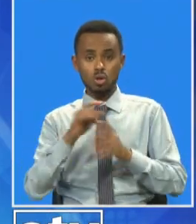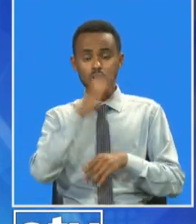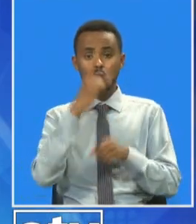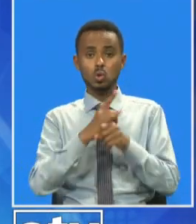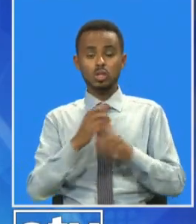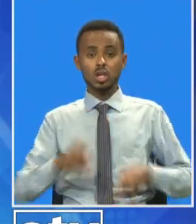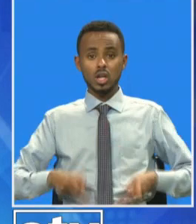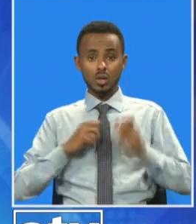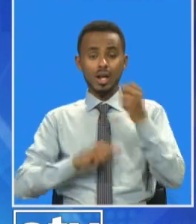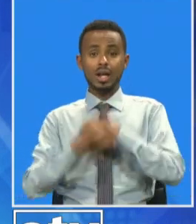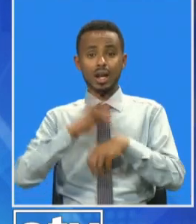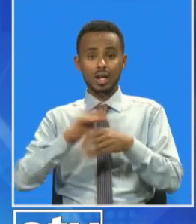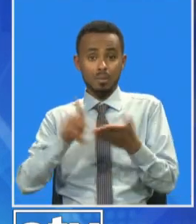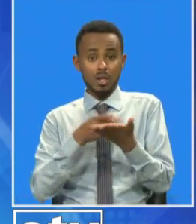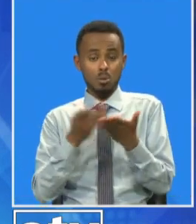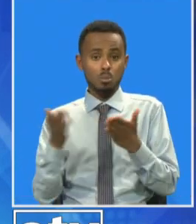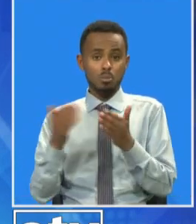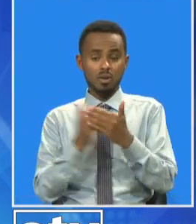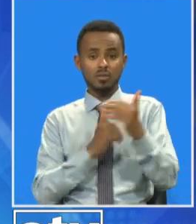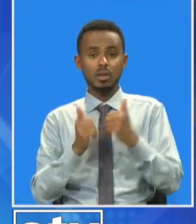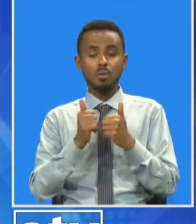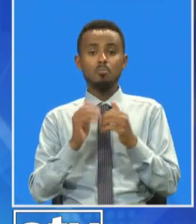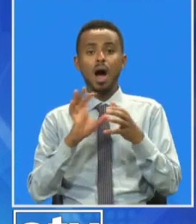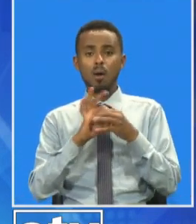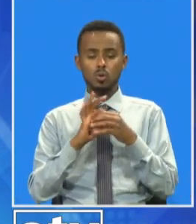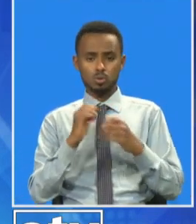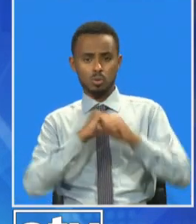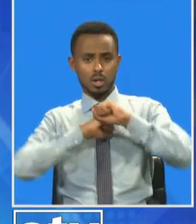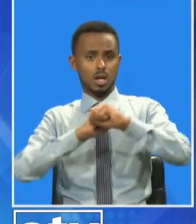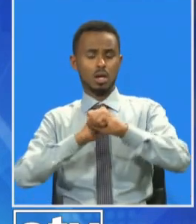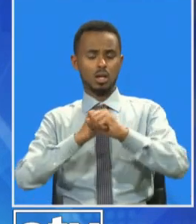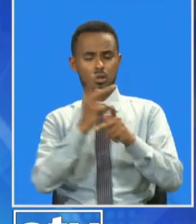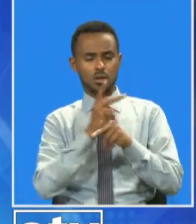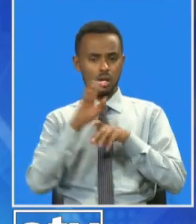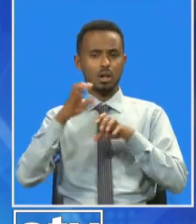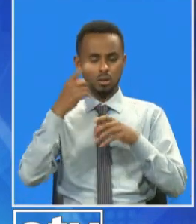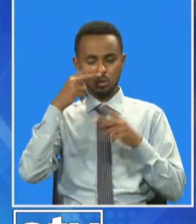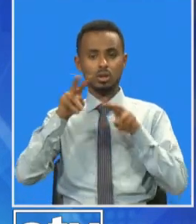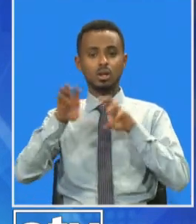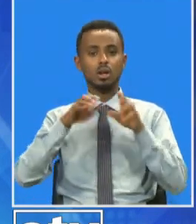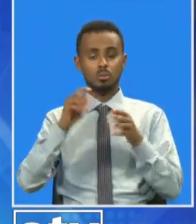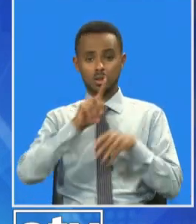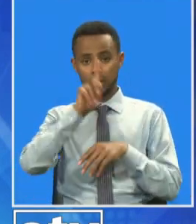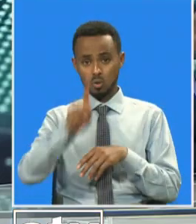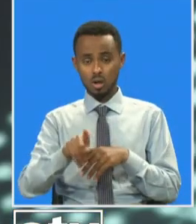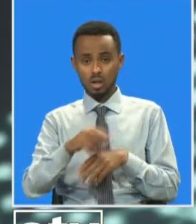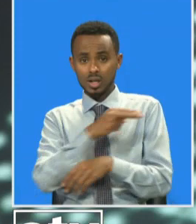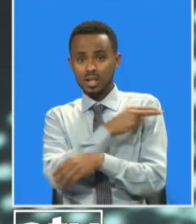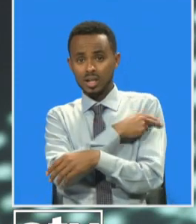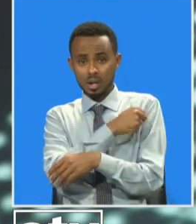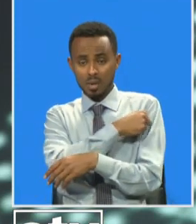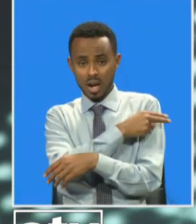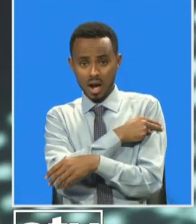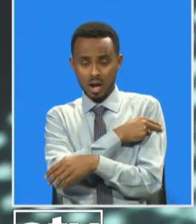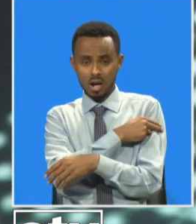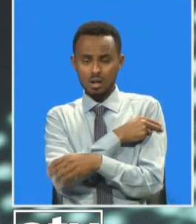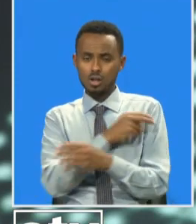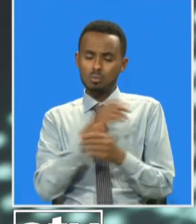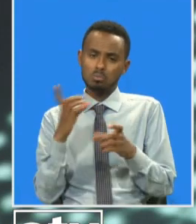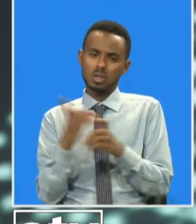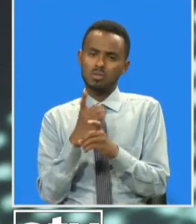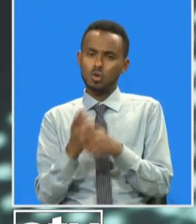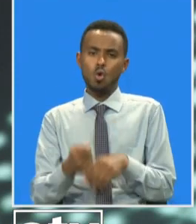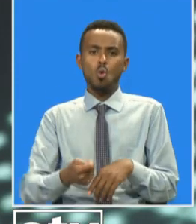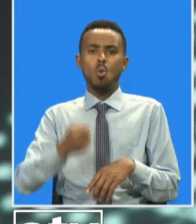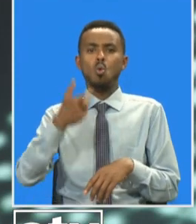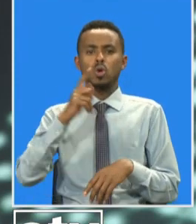ህይወት አደጋ ላይ ከመጣሉ በፊት ማህበረሰቡ የመከላከያ ጥንቃቄ ላይ ትኩረት እንዲያደርግም ተጠይቋል። ህክምና በተፈጥሮ ውድ